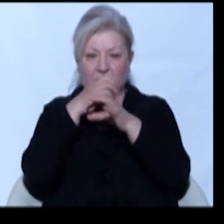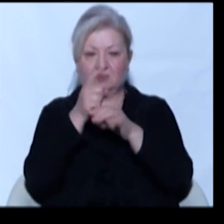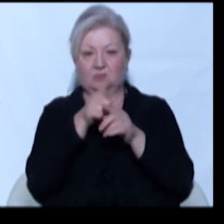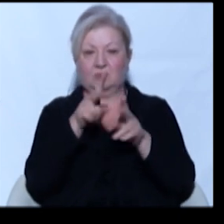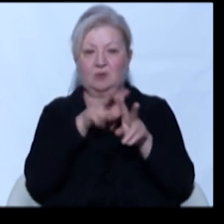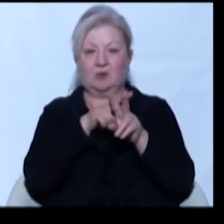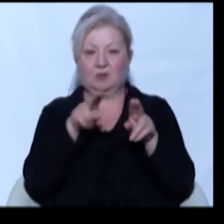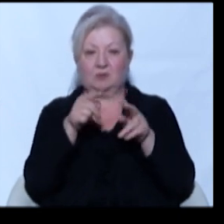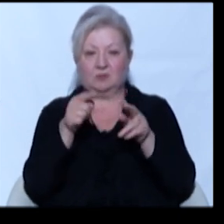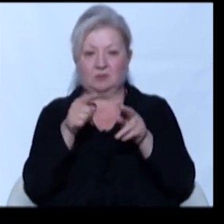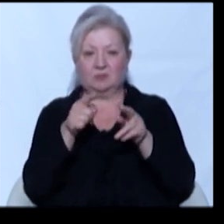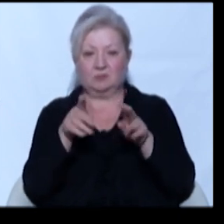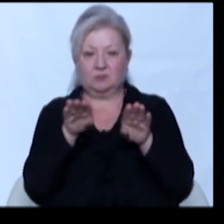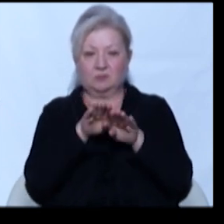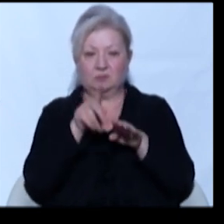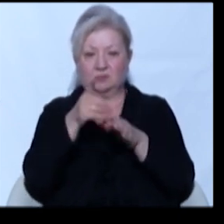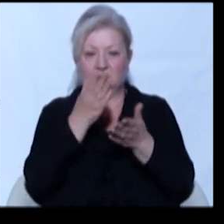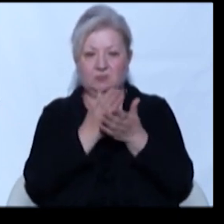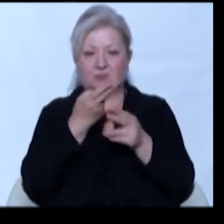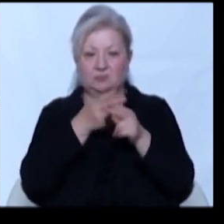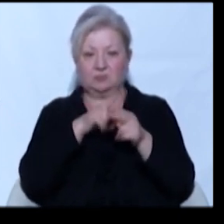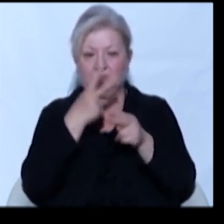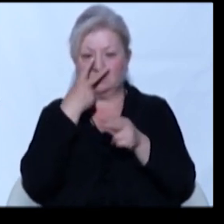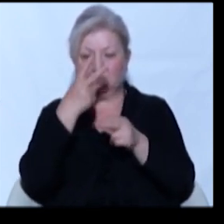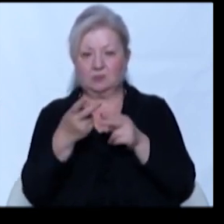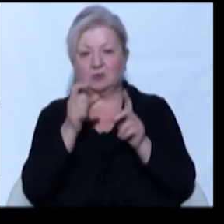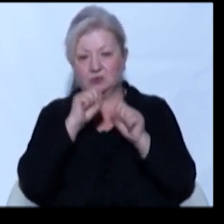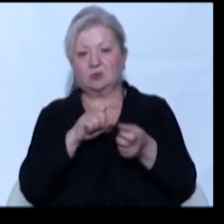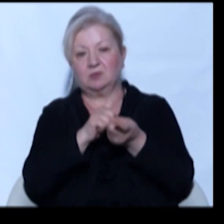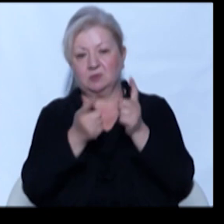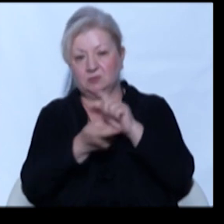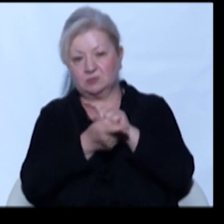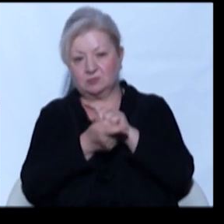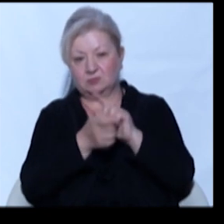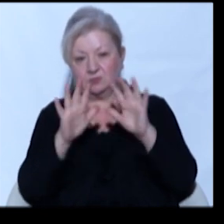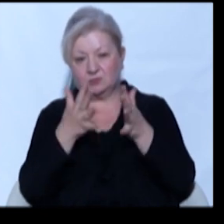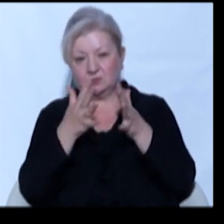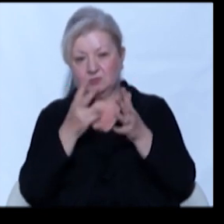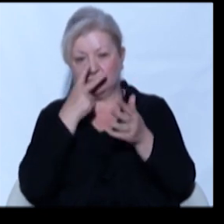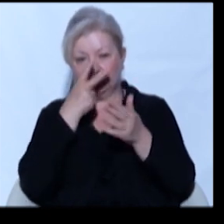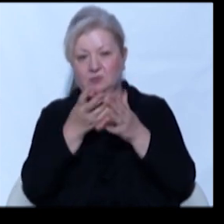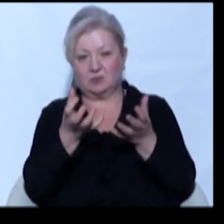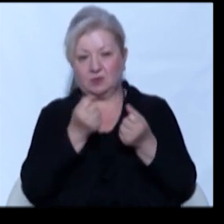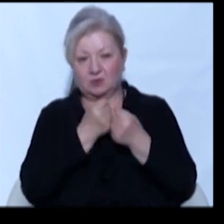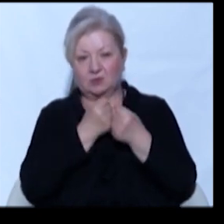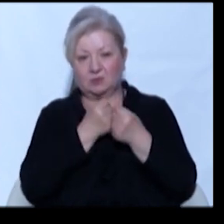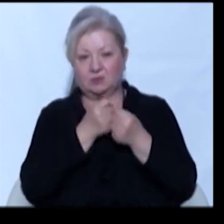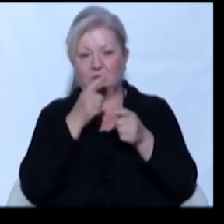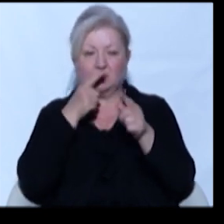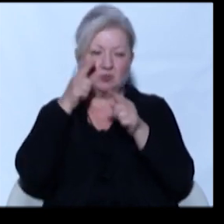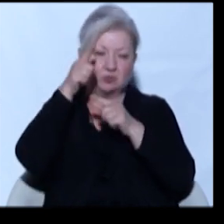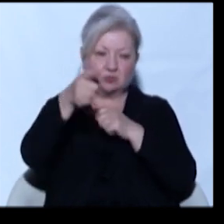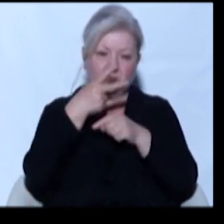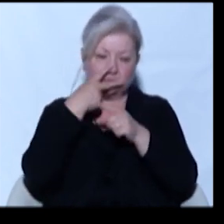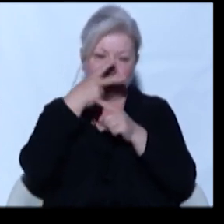ბადურას. მაშასადამე მასზე დაფოკუსირდა გამოსახულება. პირიქით შემთხვევა ავიღოთ, როდესაც